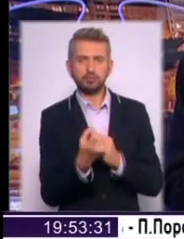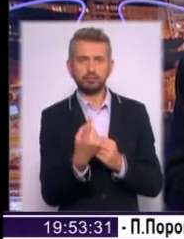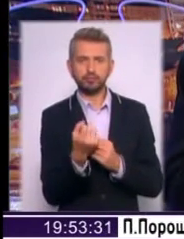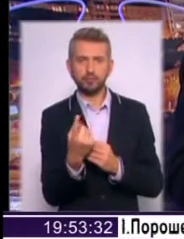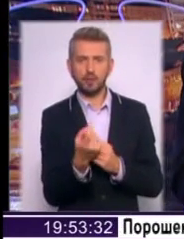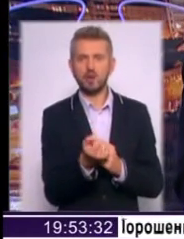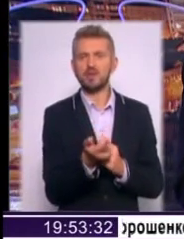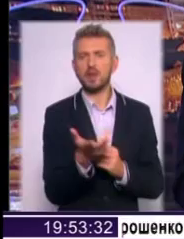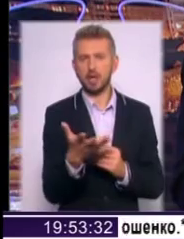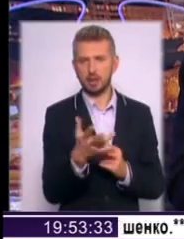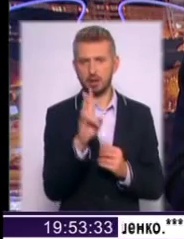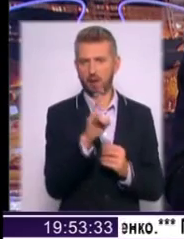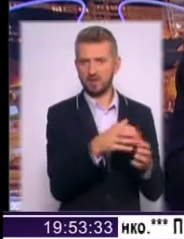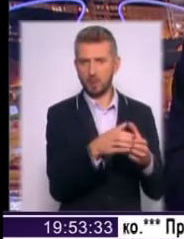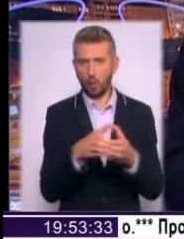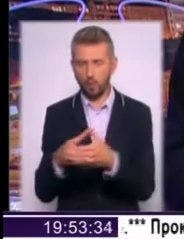церков. Вони,